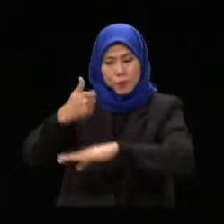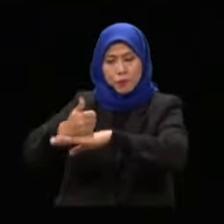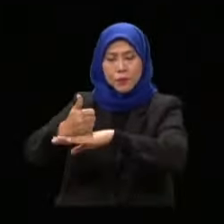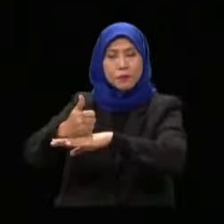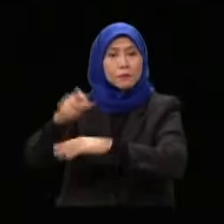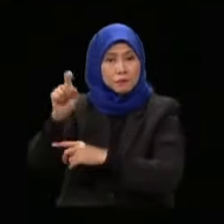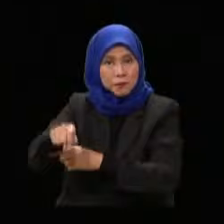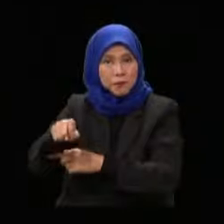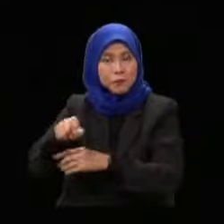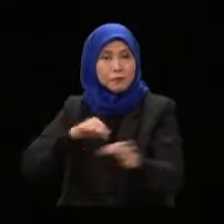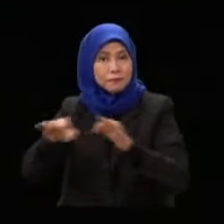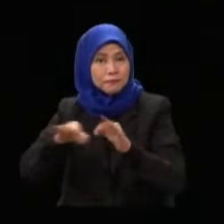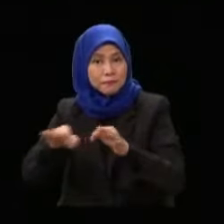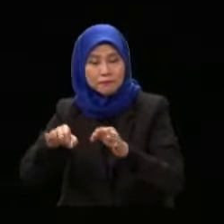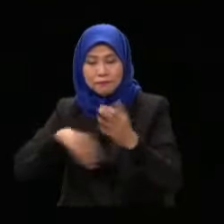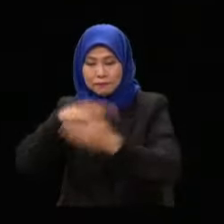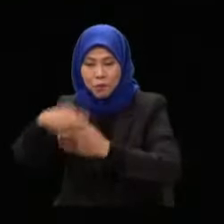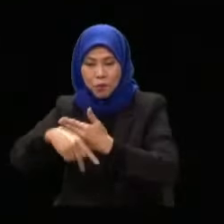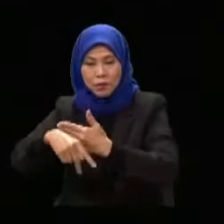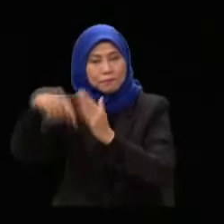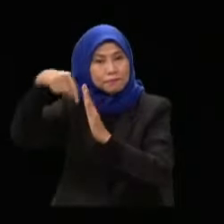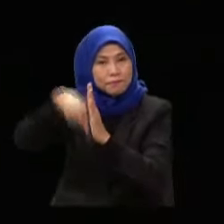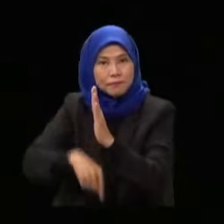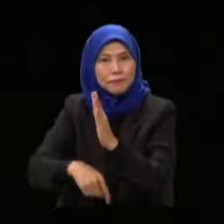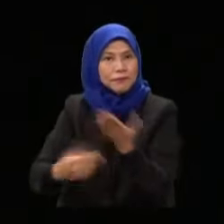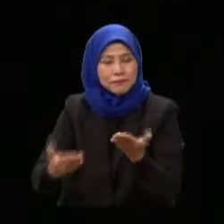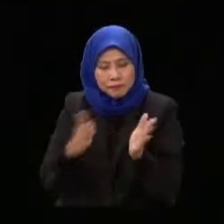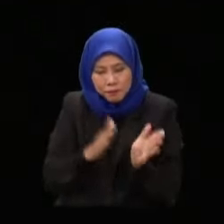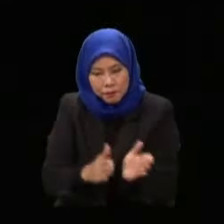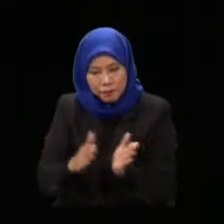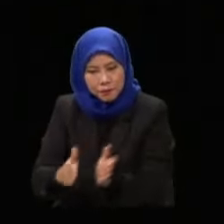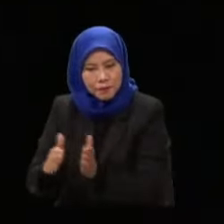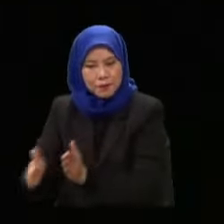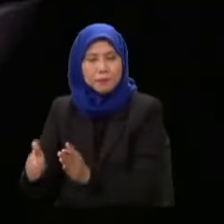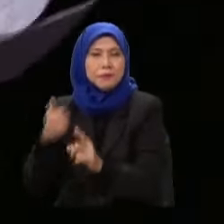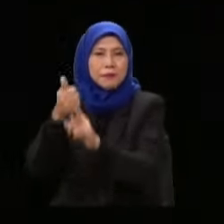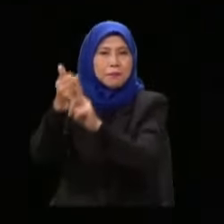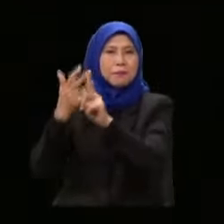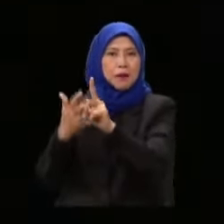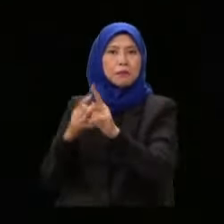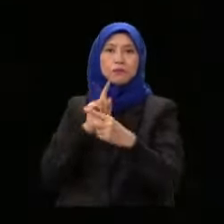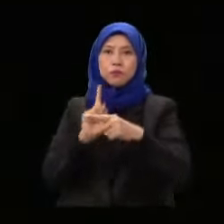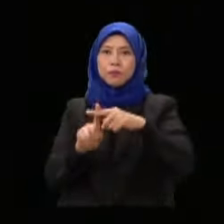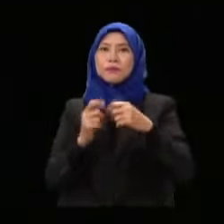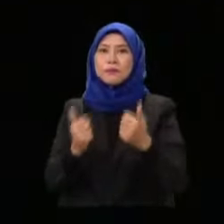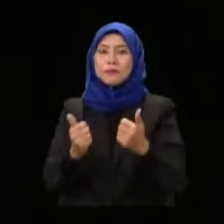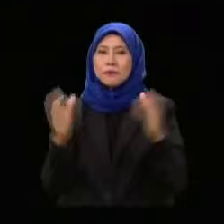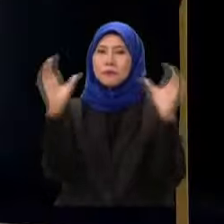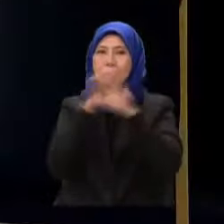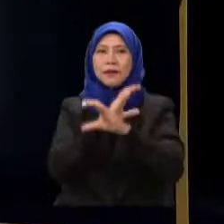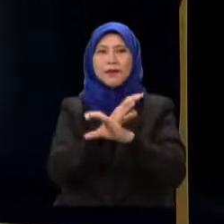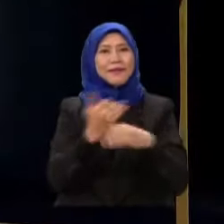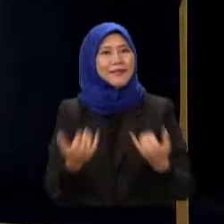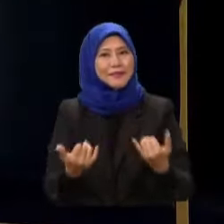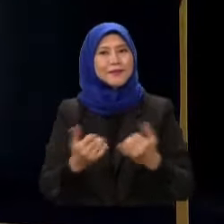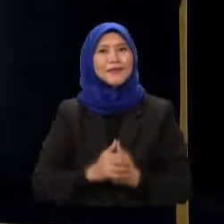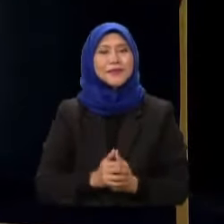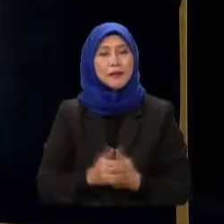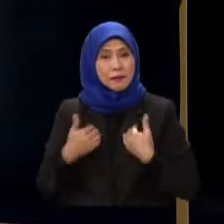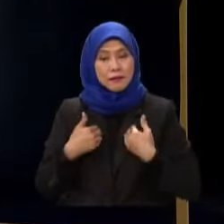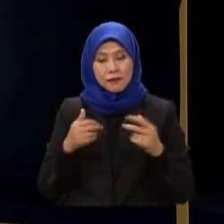perlu diterjemahkan ke dalam bentuk program lebih menjurus Vagetoz Hendak memberikan impak melihat kepada sabaran sumaco ada